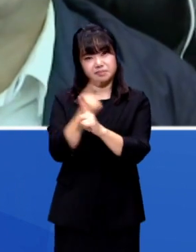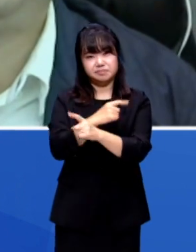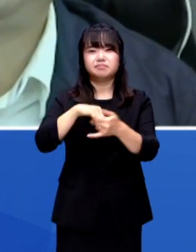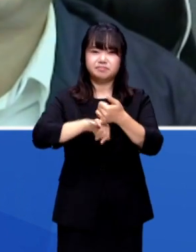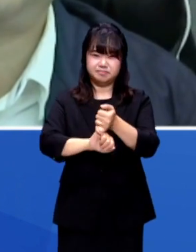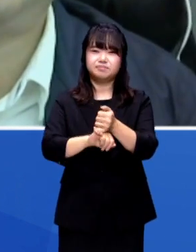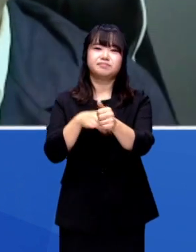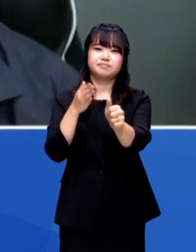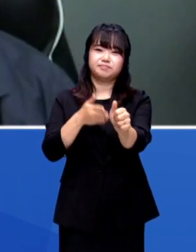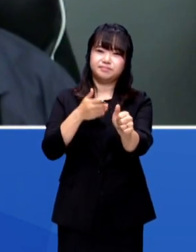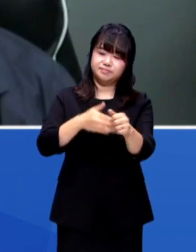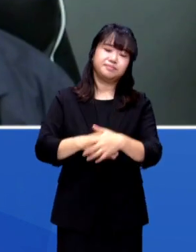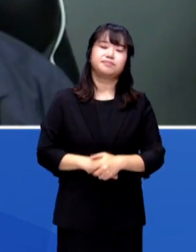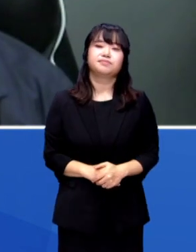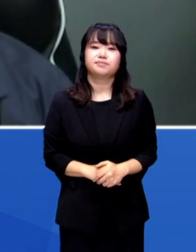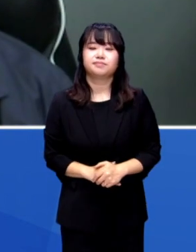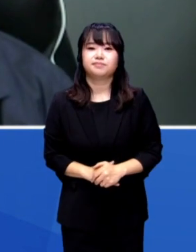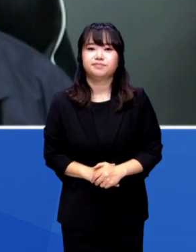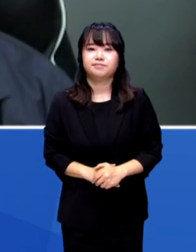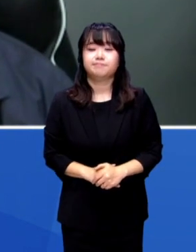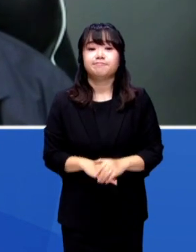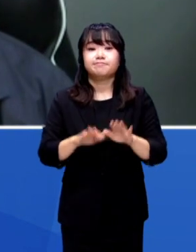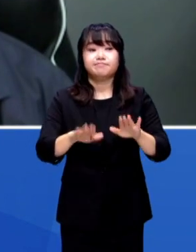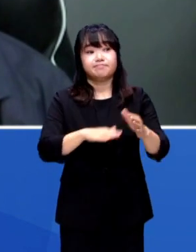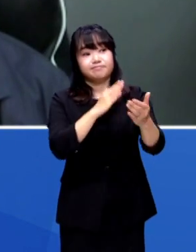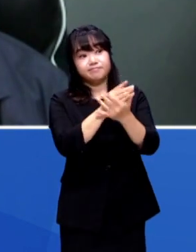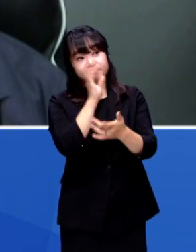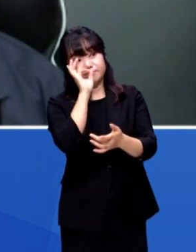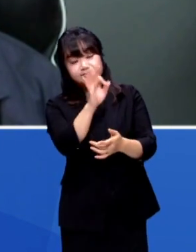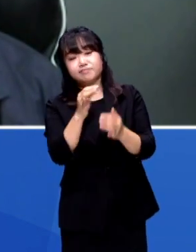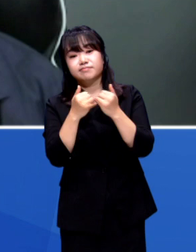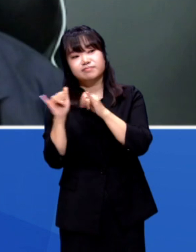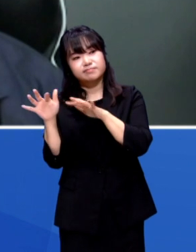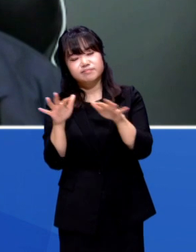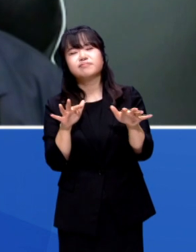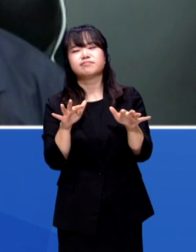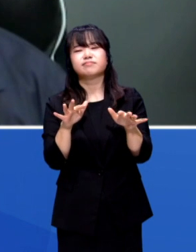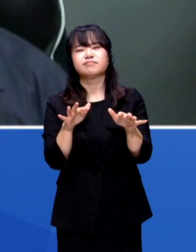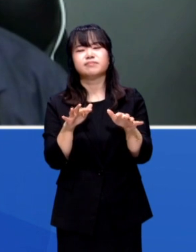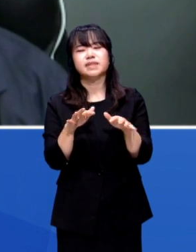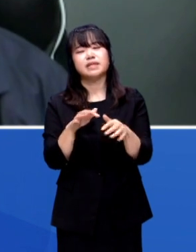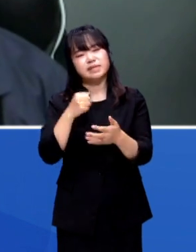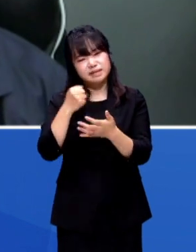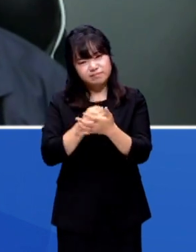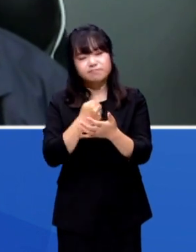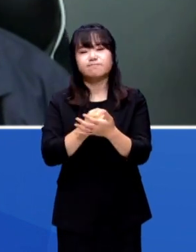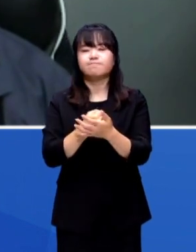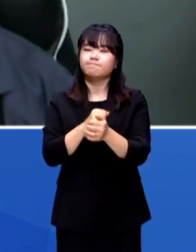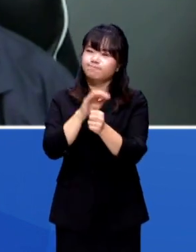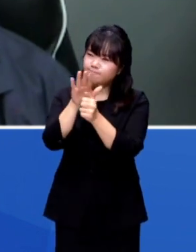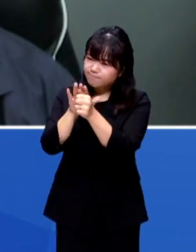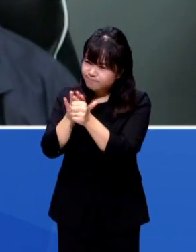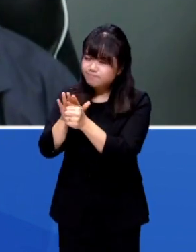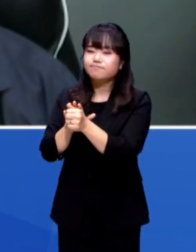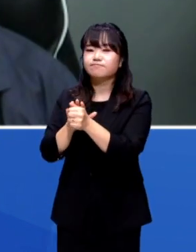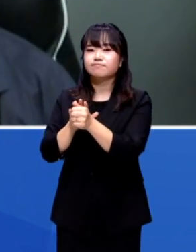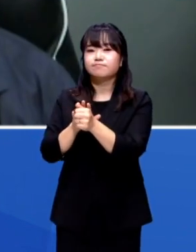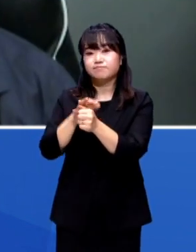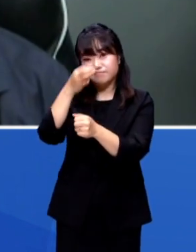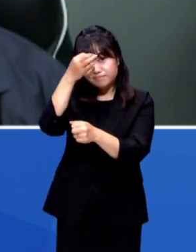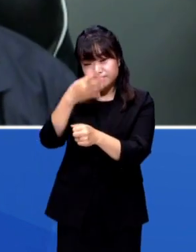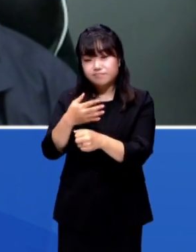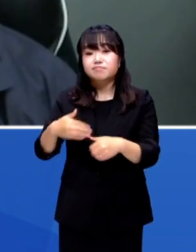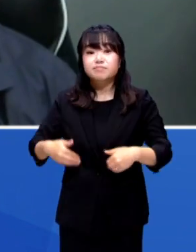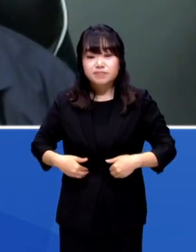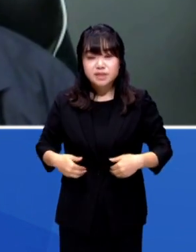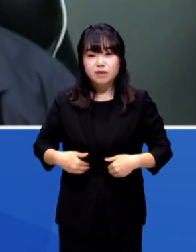합니다. 네, 이번 참사에 대해 국민적인 위로와 애도가 우선 필요하겠고 그 후에는 이번